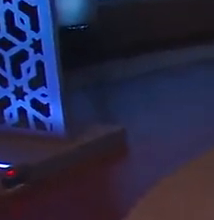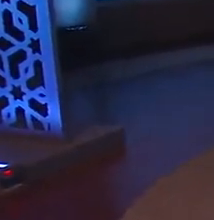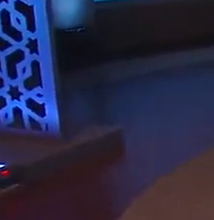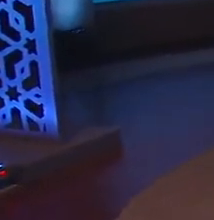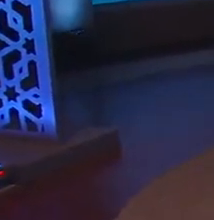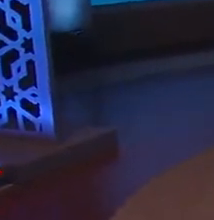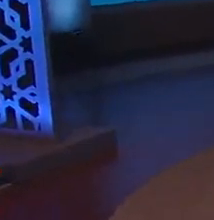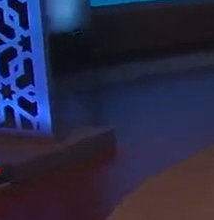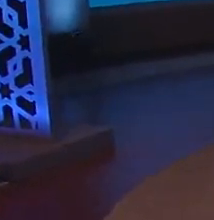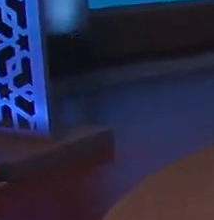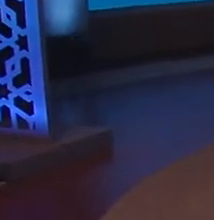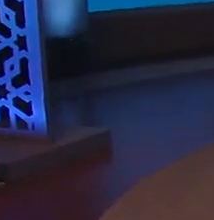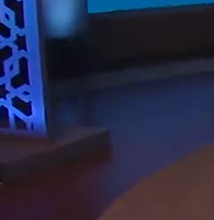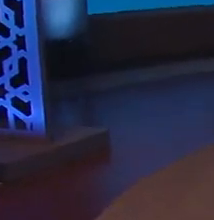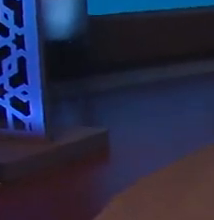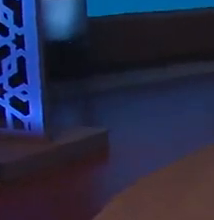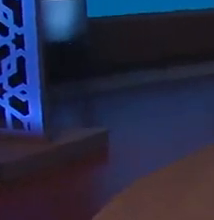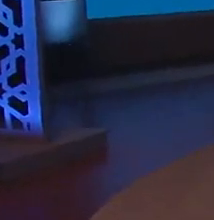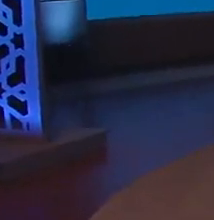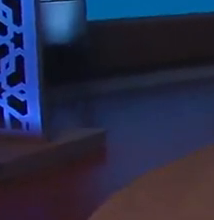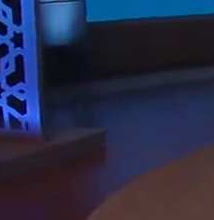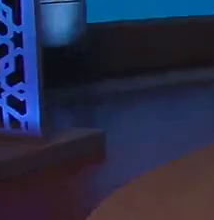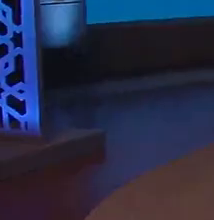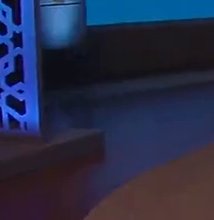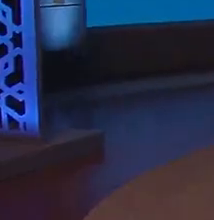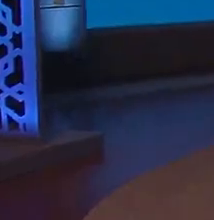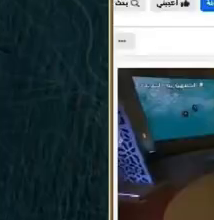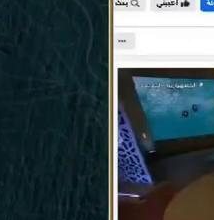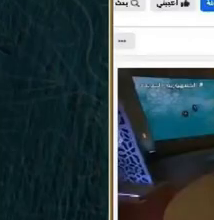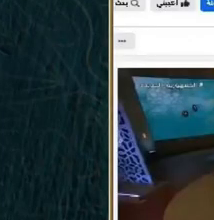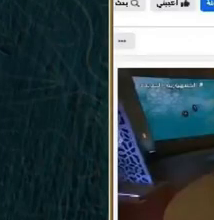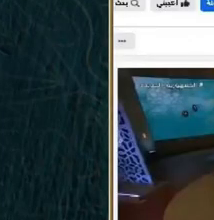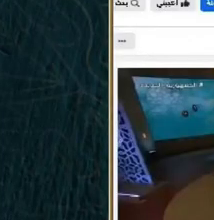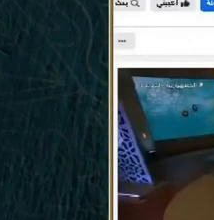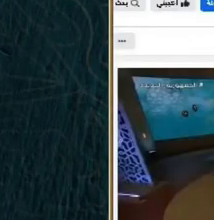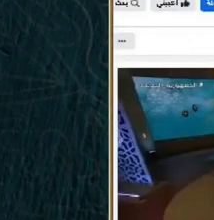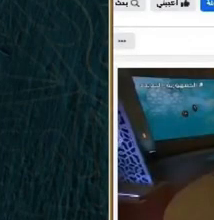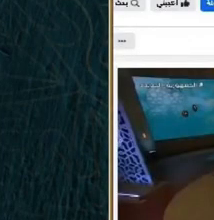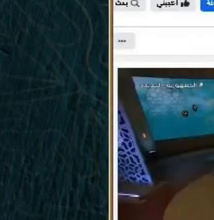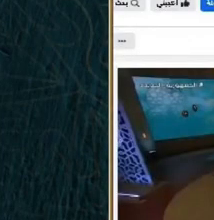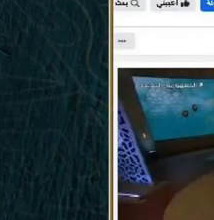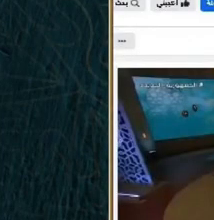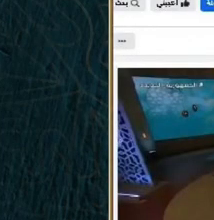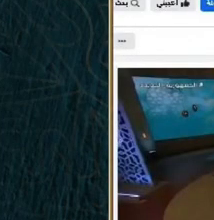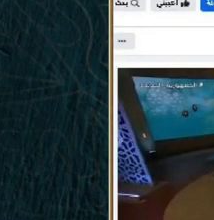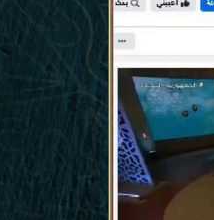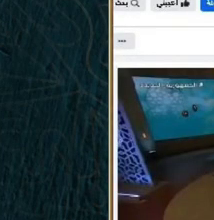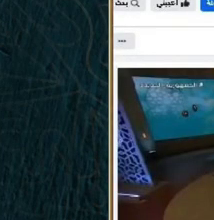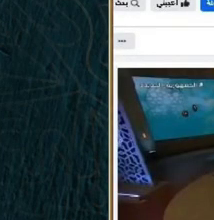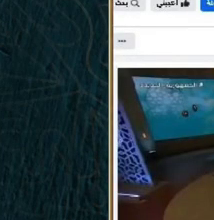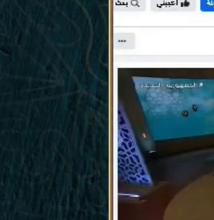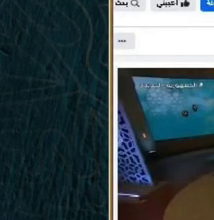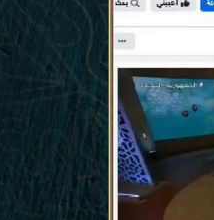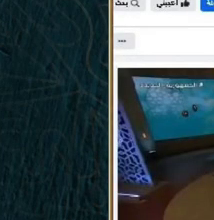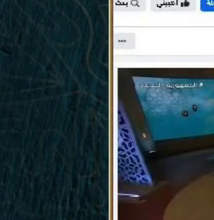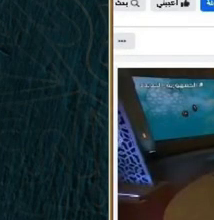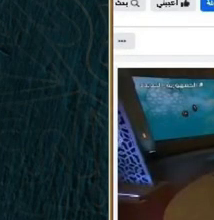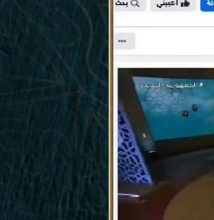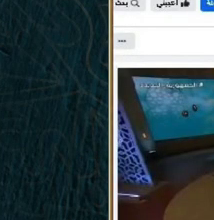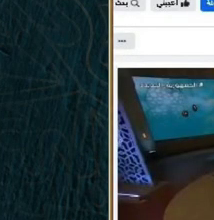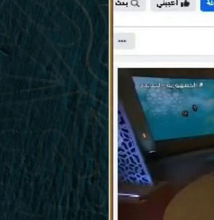الفاصل رجعنا لحضراتكم معانا صفحتنا على الفيسبوك صفحه برنامج ولا تعثروا اللي بنلقى عليها اسئلتكم